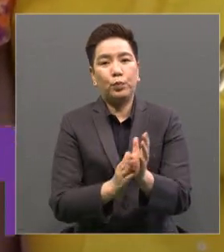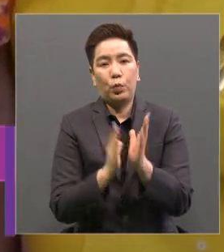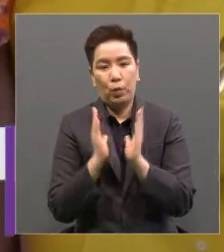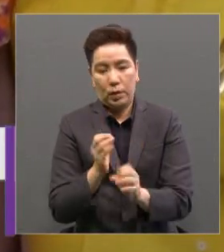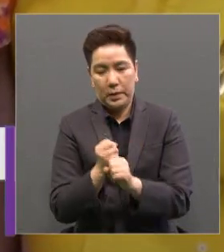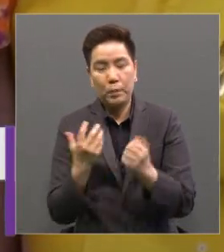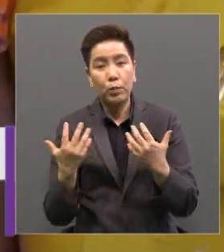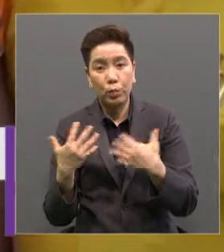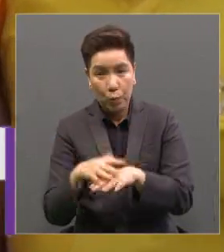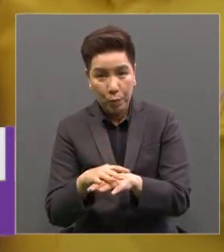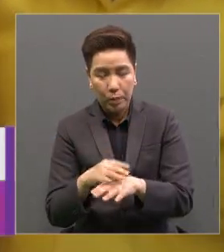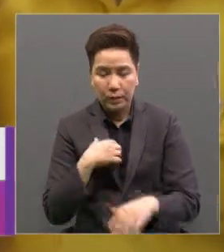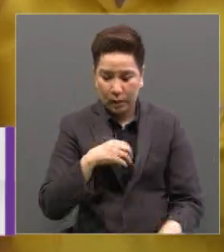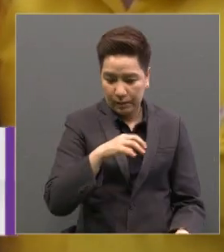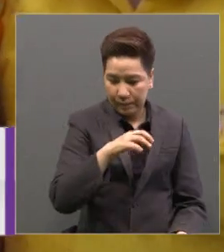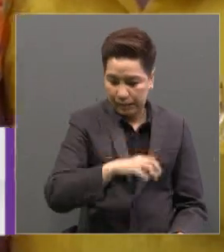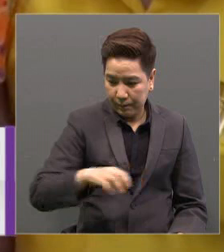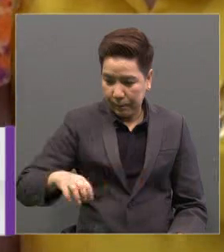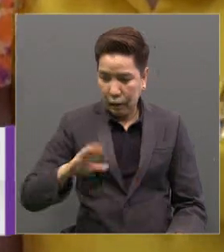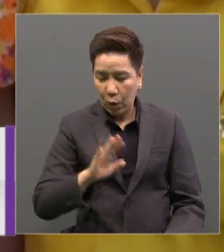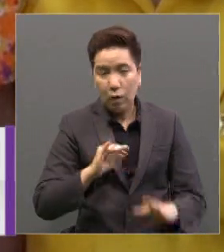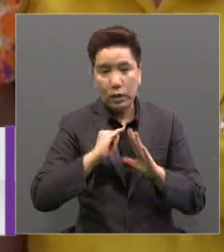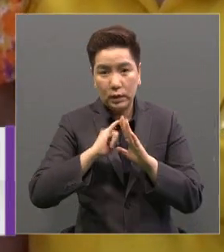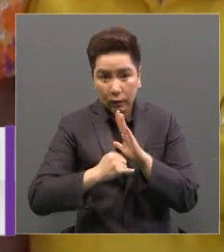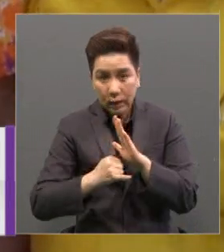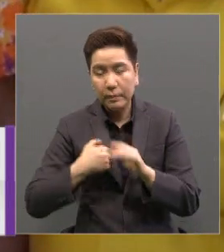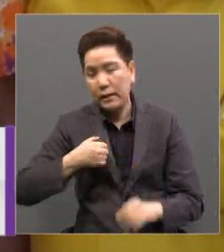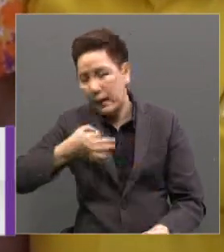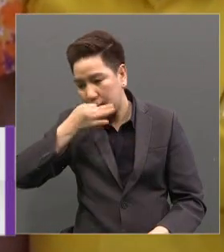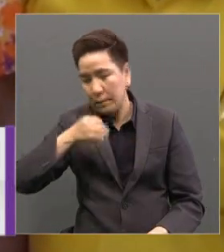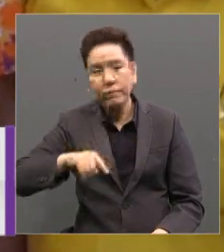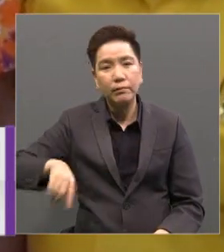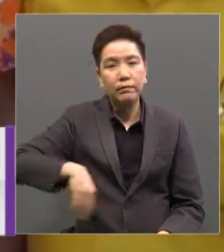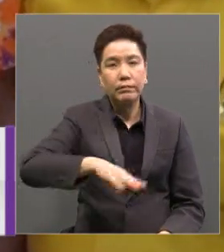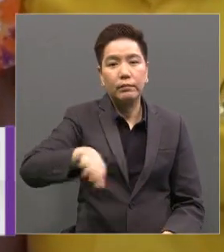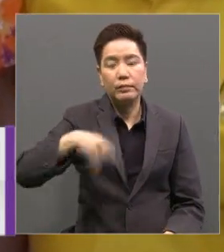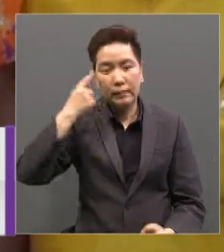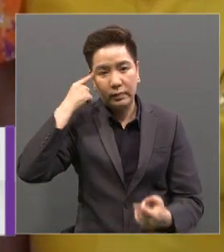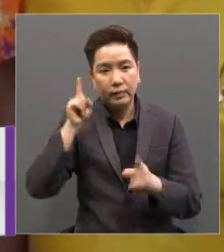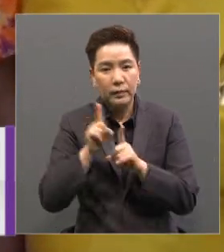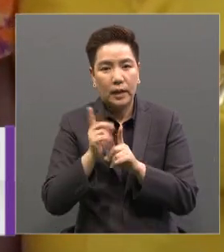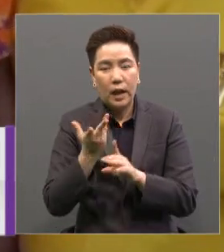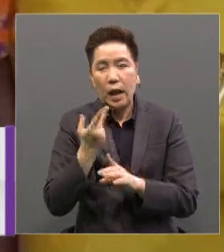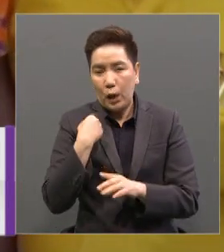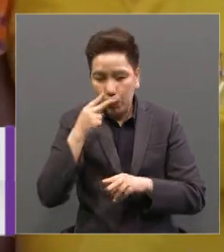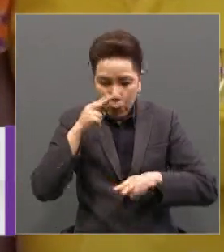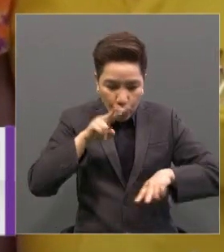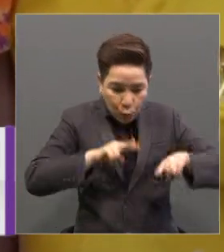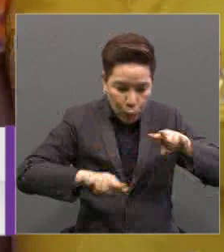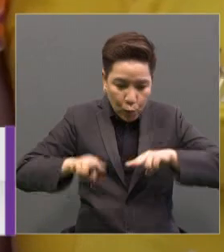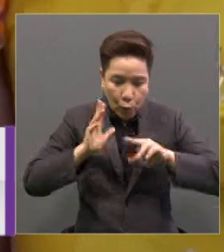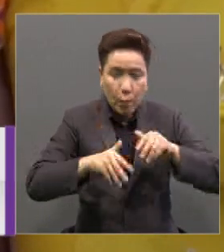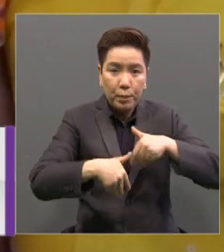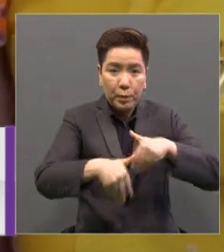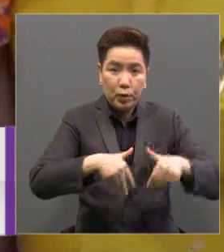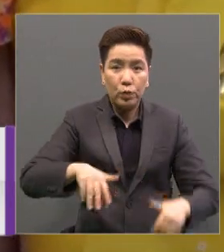ร่วมกันระหว่างหน่วยงานในจังหวัดกับอาชีวศึกษาจังหวัดนะครับที่ได้ออกมาดูแลประชาชน